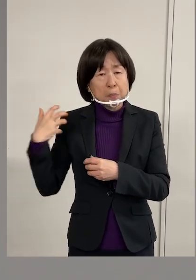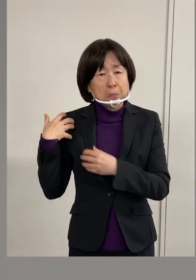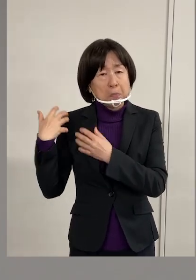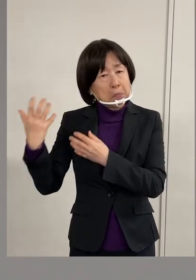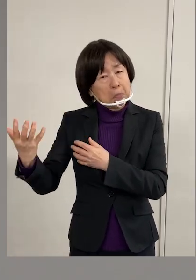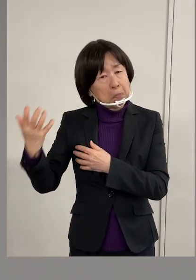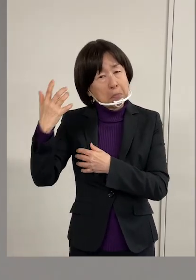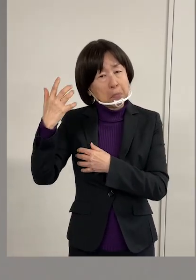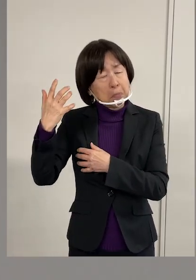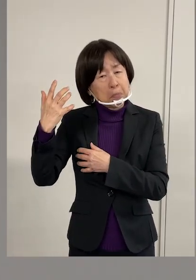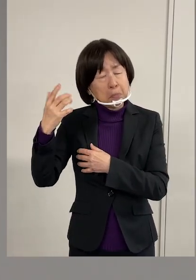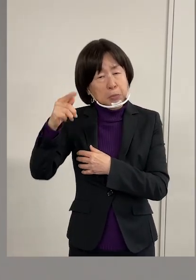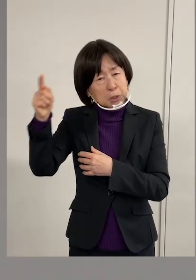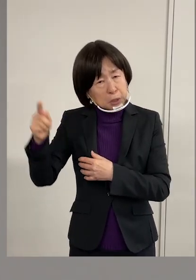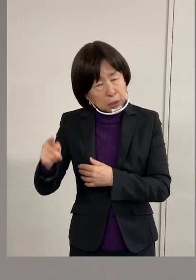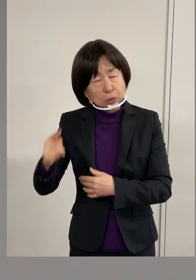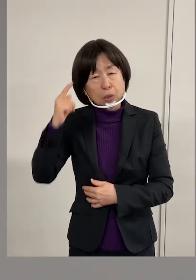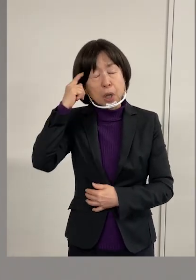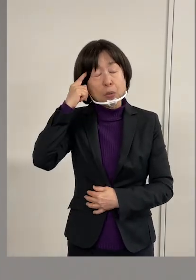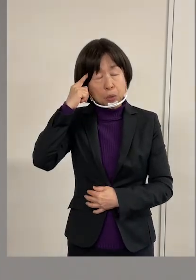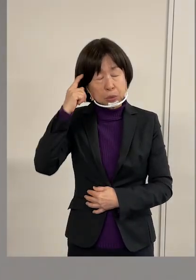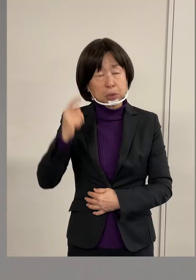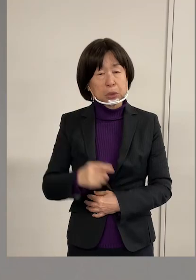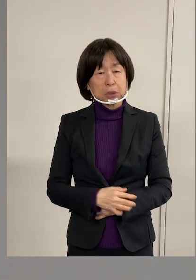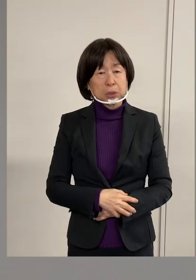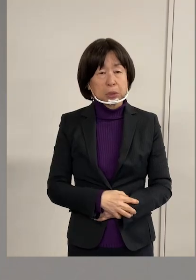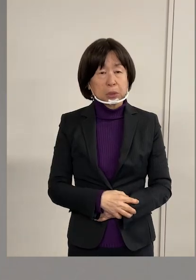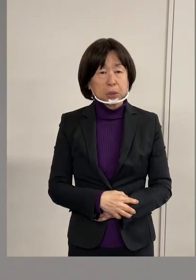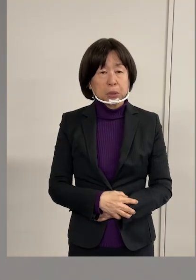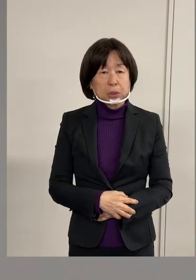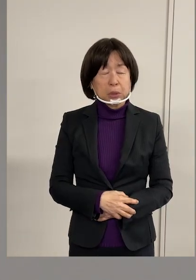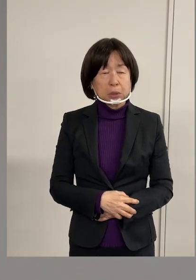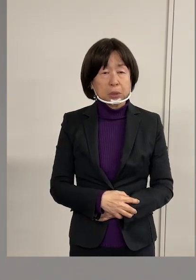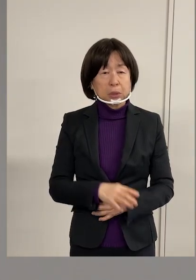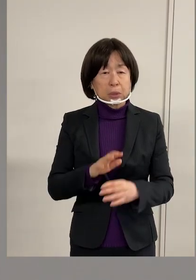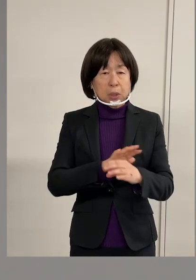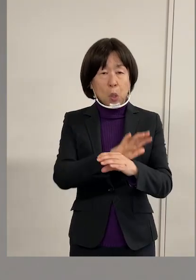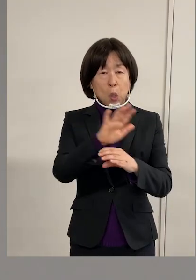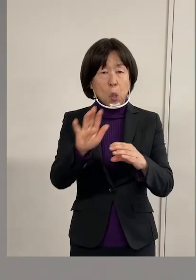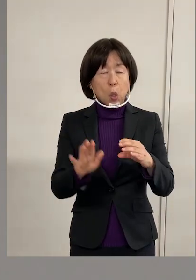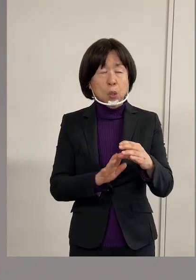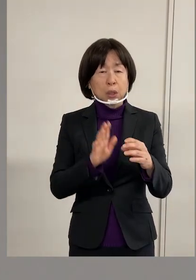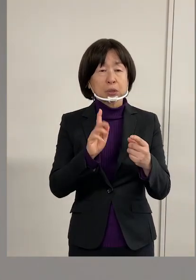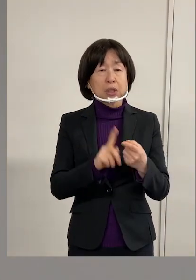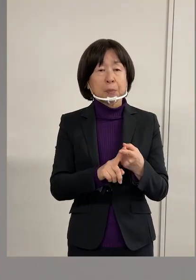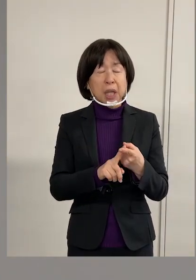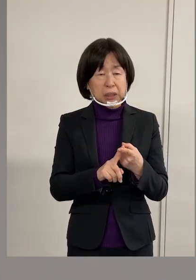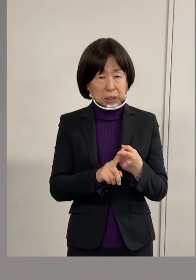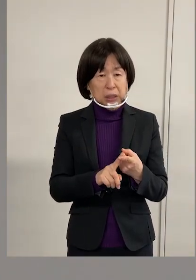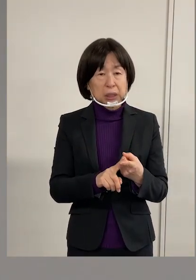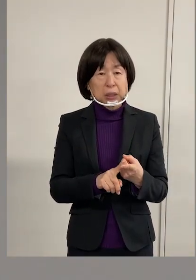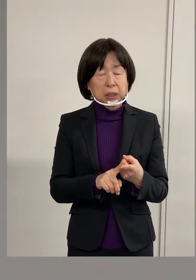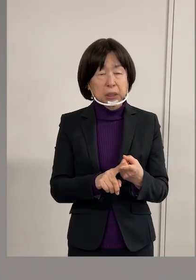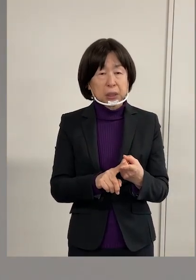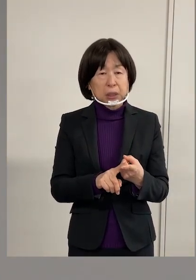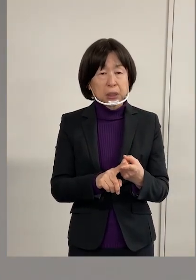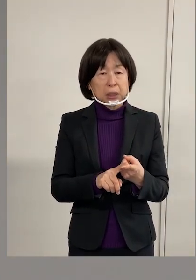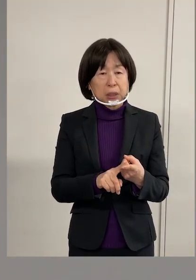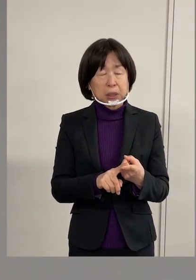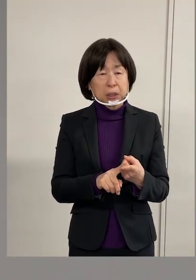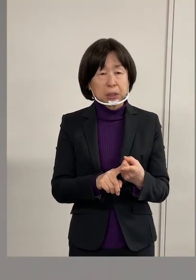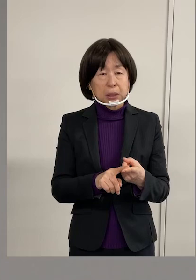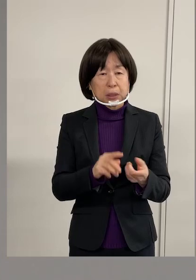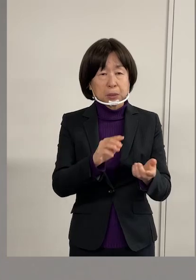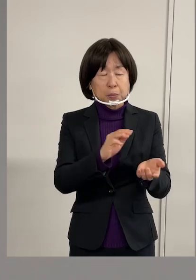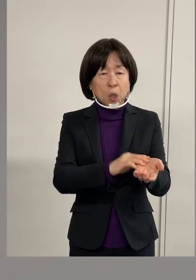から説明していただくと思います。あとはコロナのために、あの、一定の病床を、あの、開けておく必